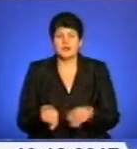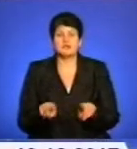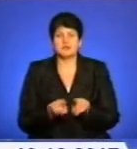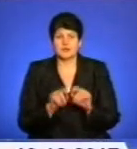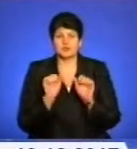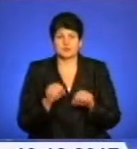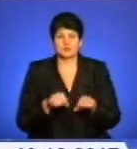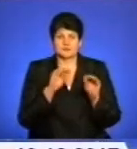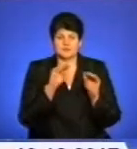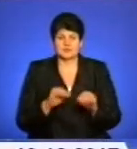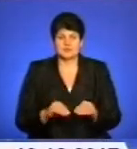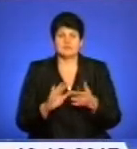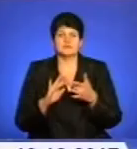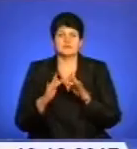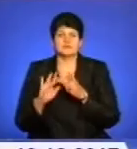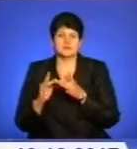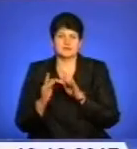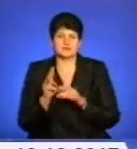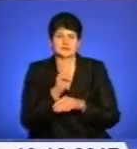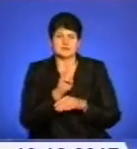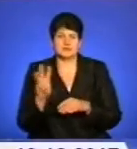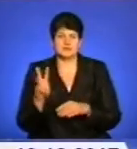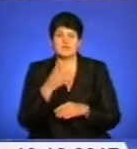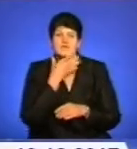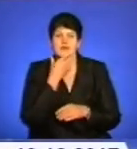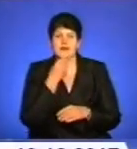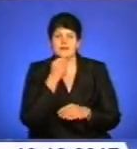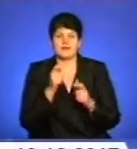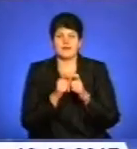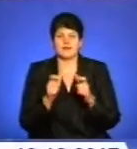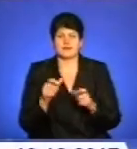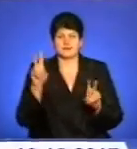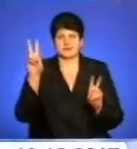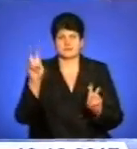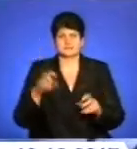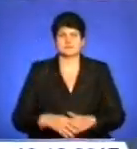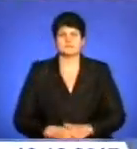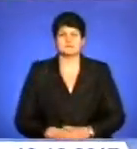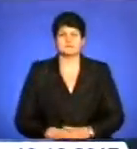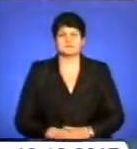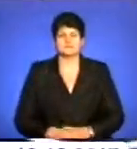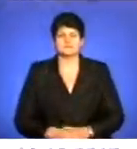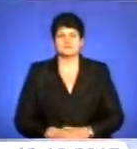заповнити онлайн-форму на сайті «Файна карта», повідомляють у Тернопільській міській раді.